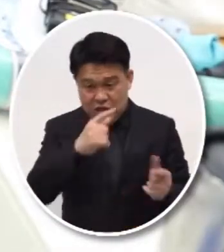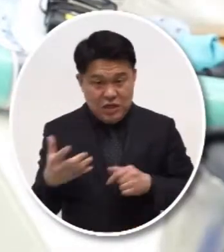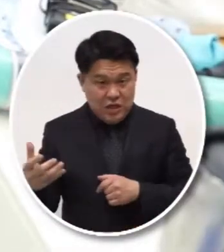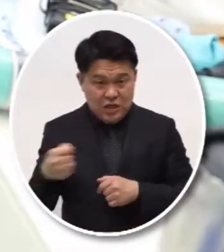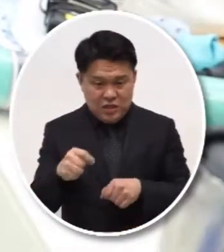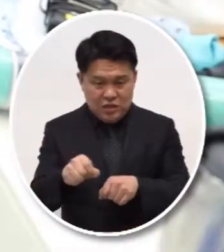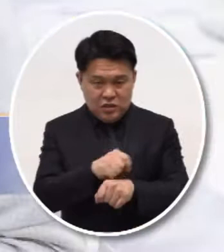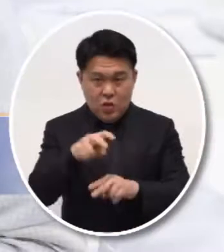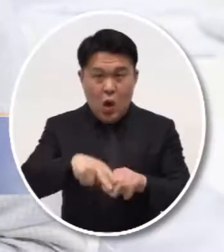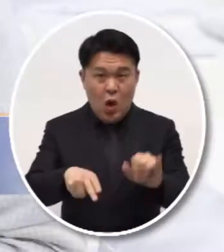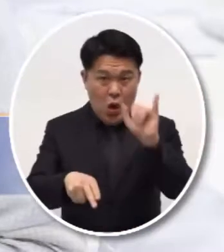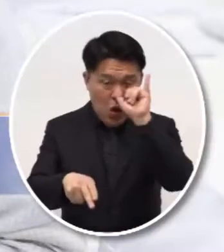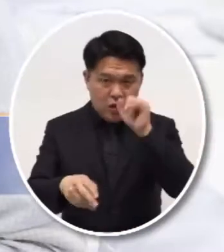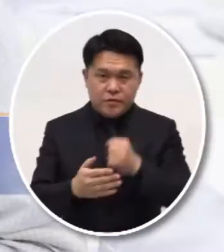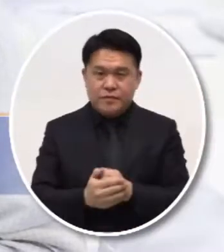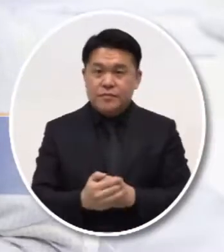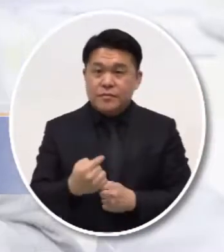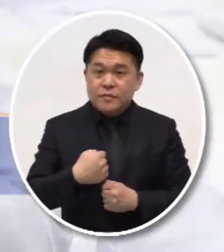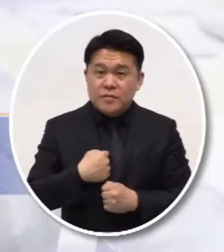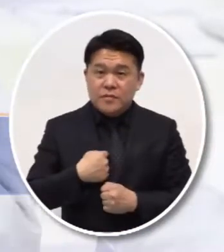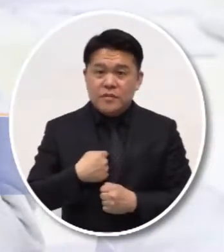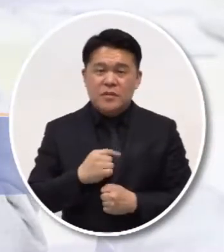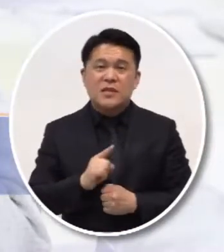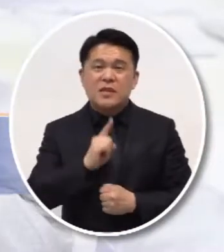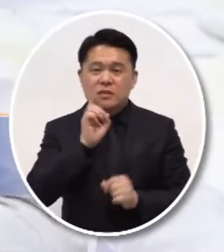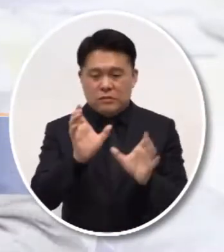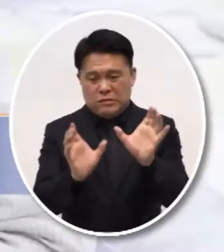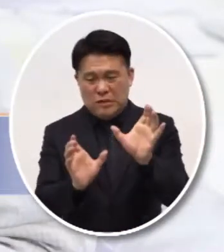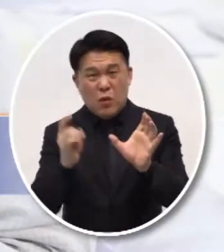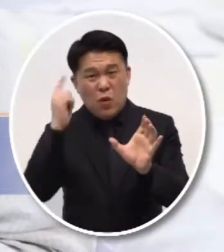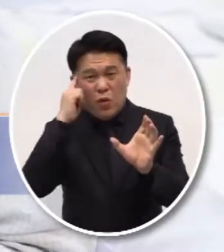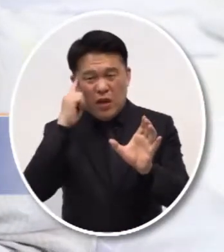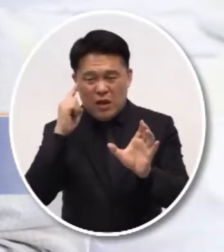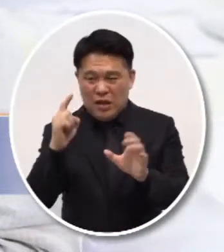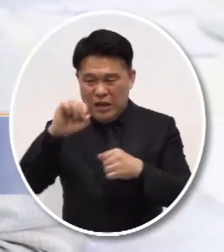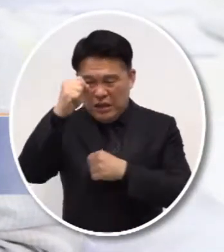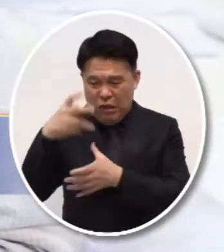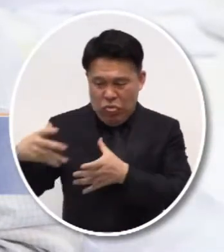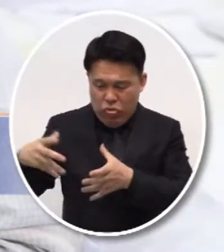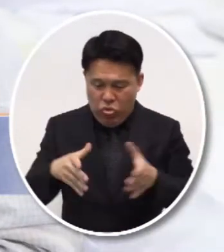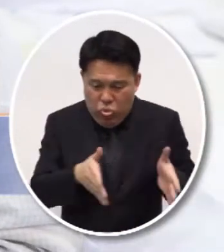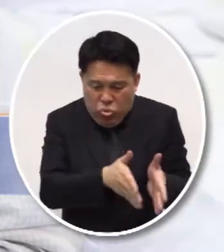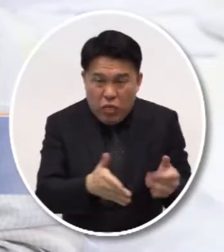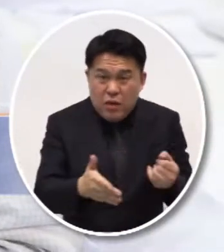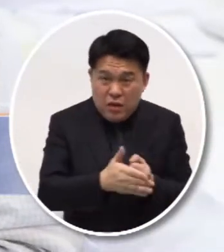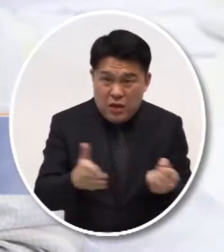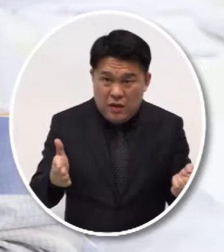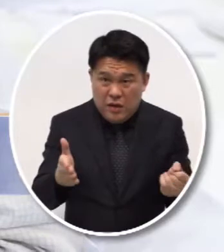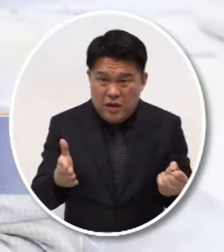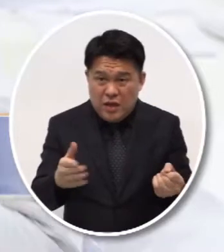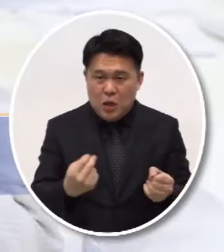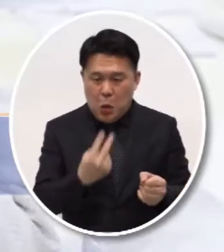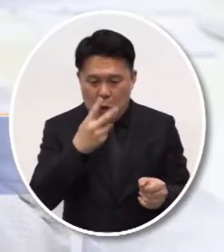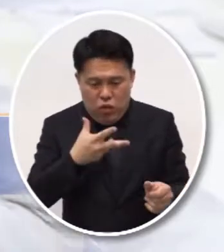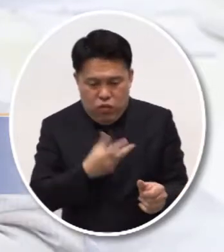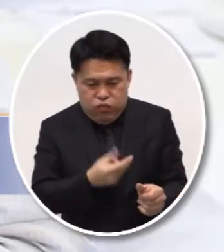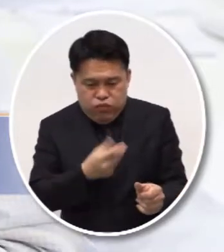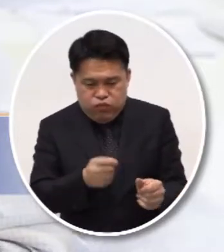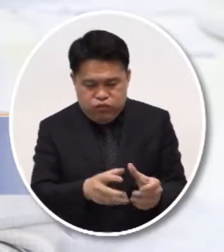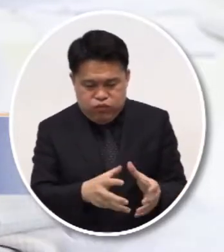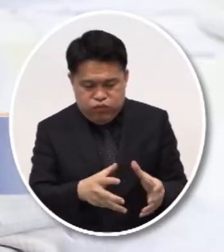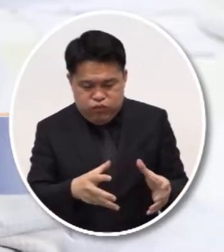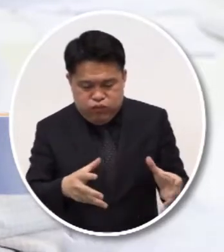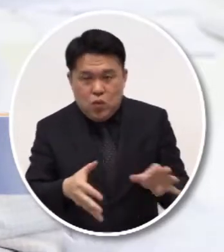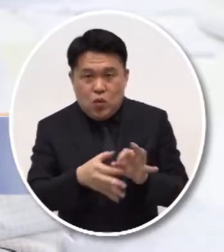특수 의자. 저희 같은 경우는 엉덩이가 짝짝이어가지고 방석으로 공기를 주입해서 양쪽을